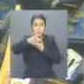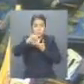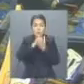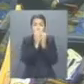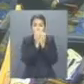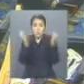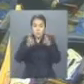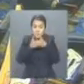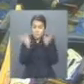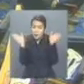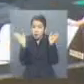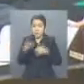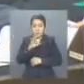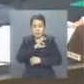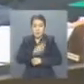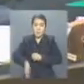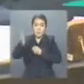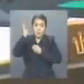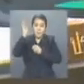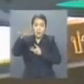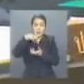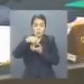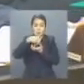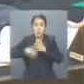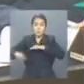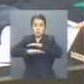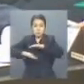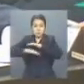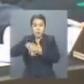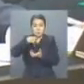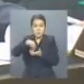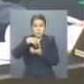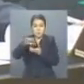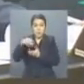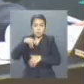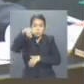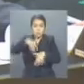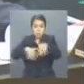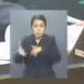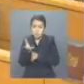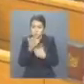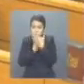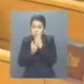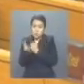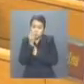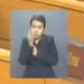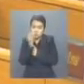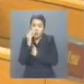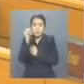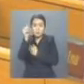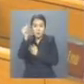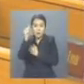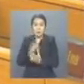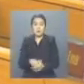มาชิกได้อภิปรายกันตามข้อเท็จจริงและตามข้อมูลนะคะเพื่อให้เกิดประโยชน์กับประชาชนที่สนใจค่ะโดยการพิจารณาร่างแก้ไขรัฐธร